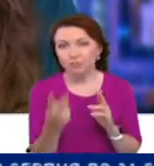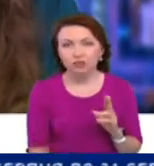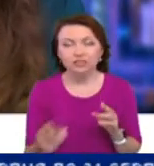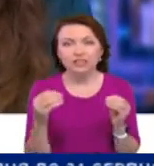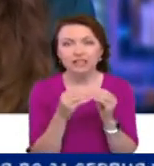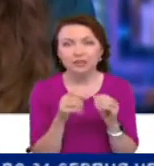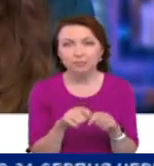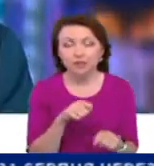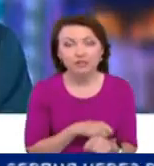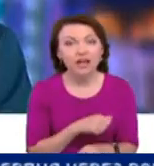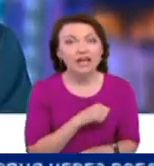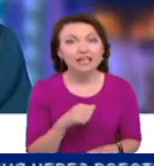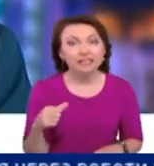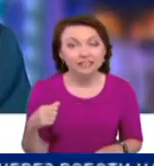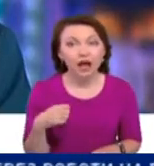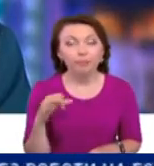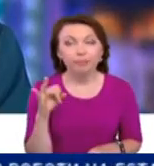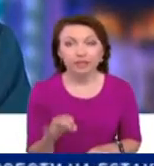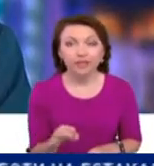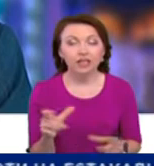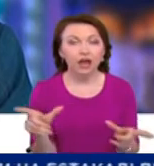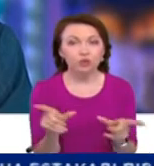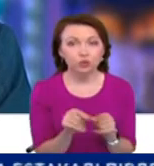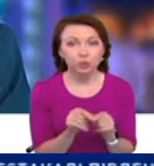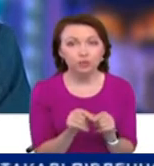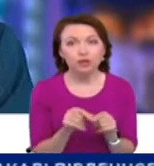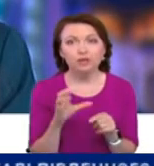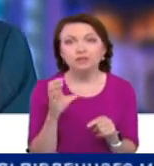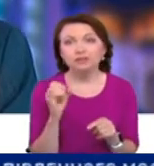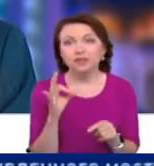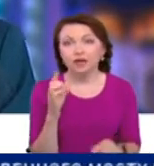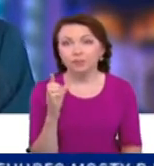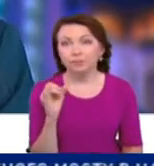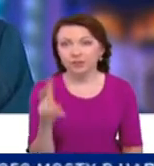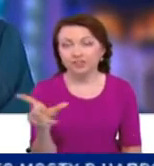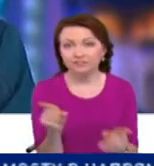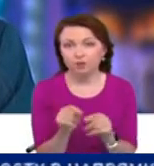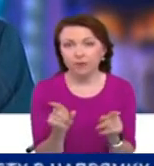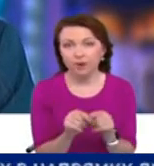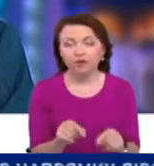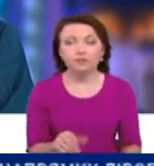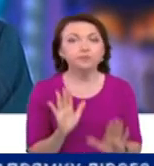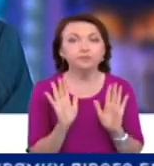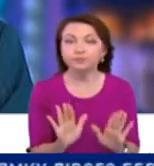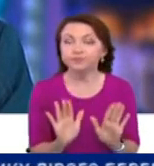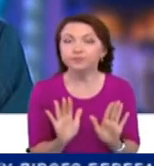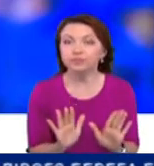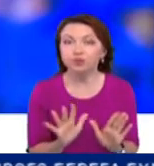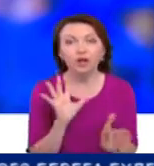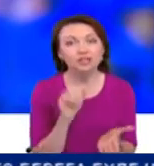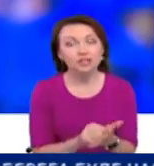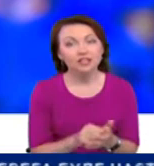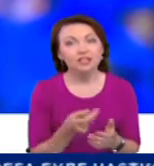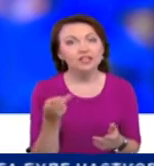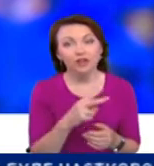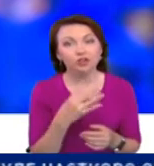метрів, і сам, і разом з Сербіним, зі своїм напарником. Да, він не тільки зайняв